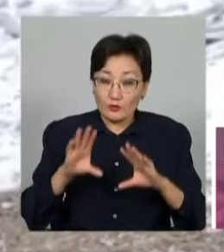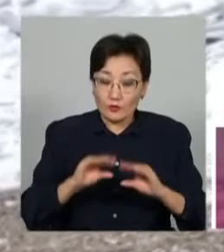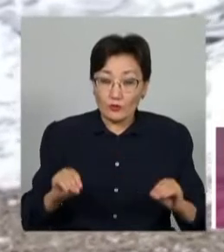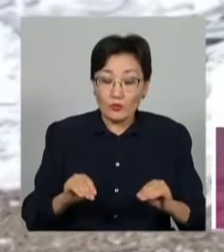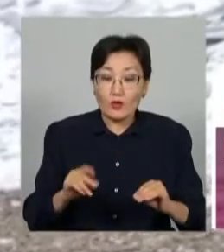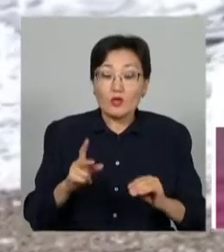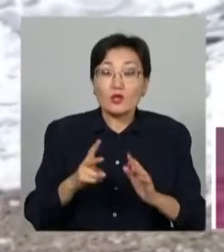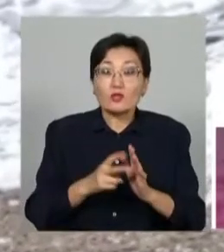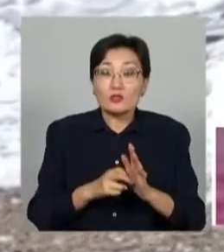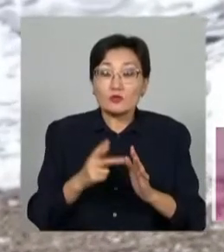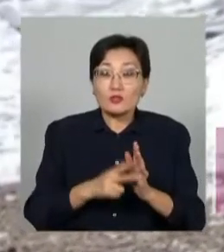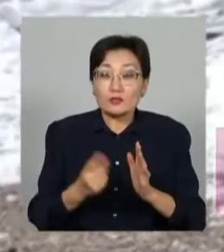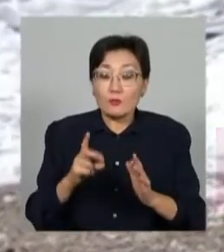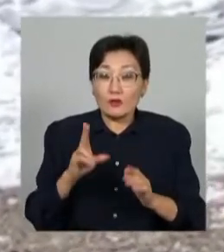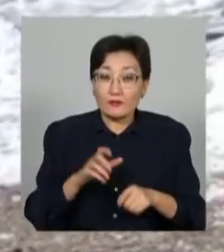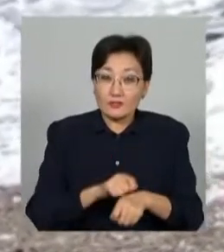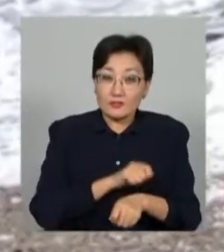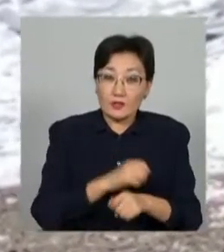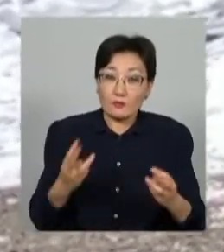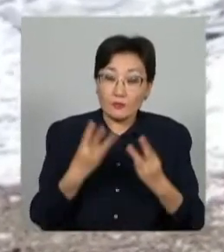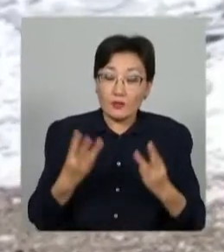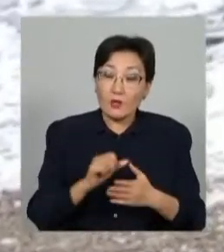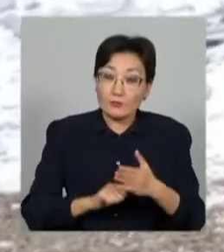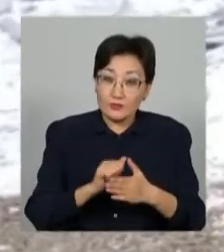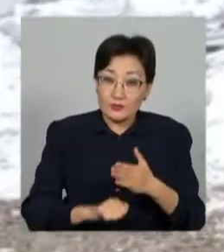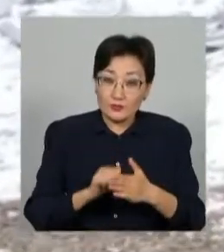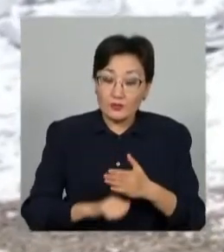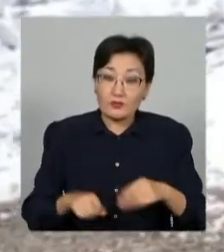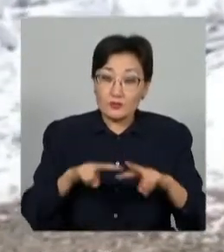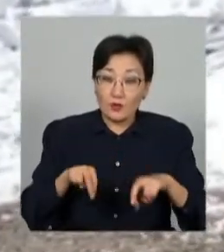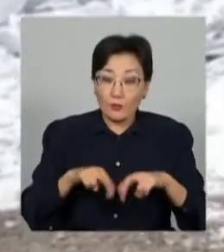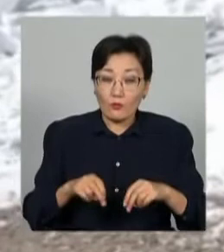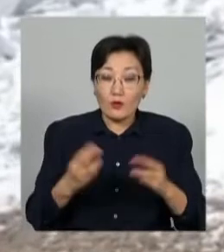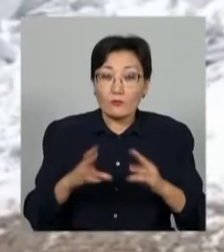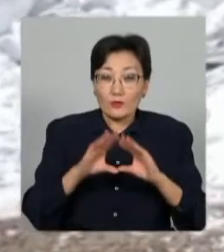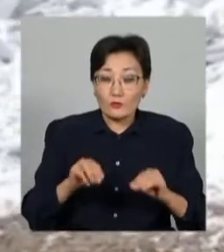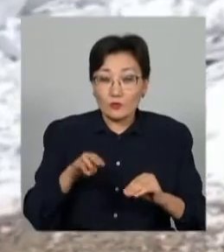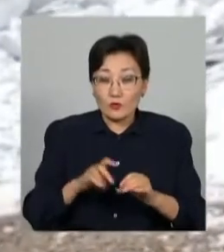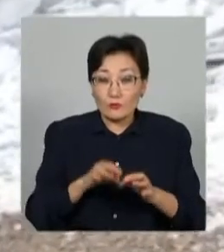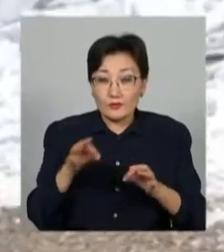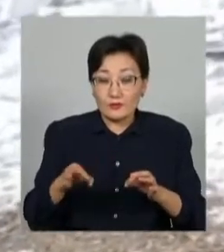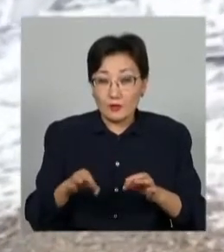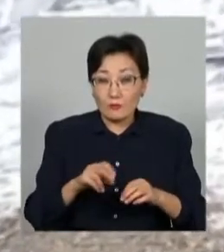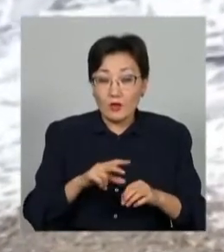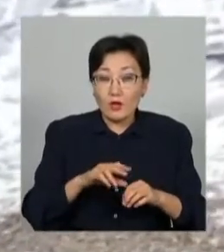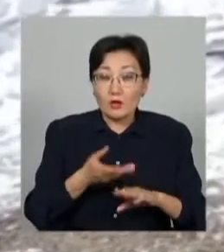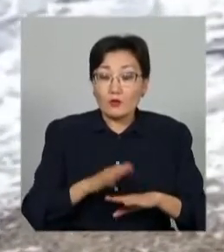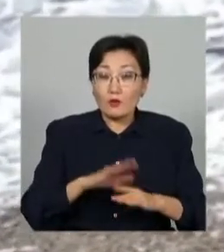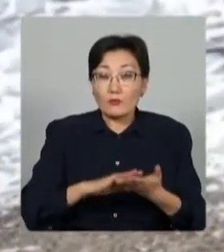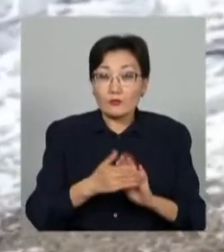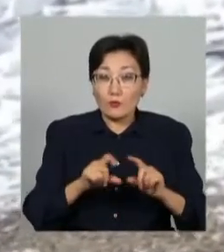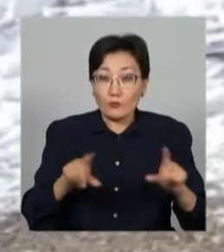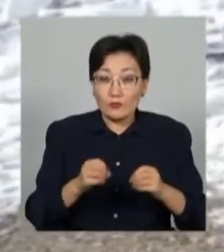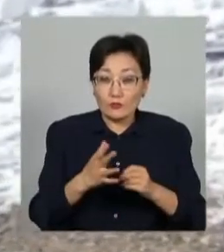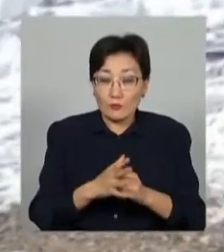шаршы метр. Өрттің шығу себебі анықталуда. Өрт сөндіруге Түркістан облысы төтенше жағдайлар департаментінің 15